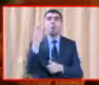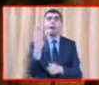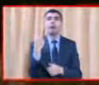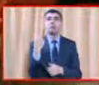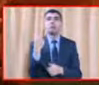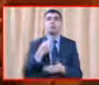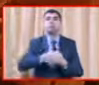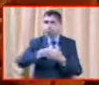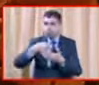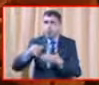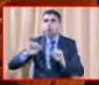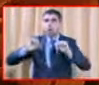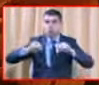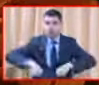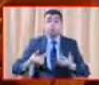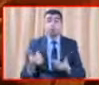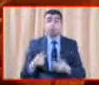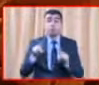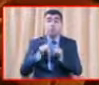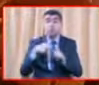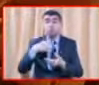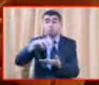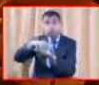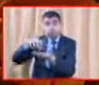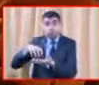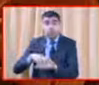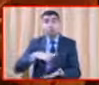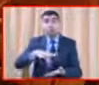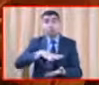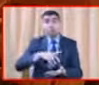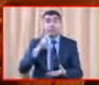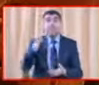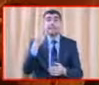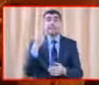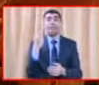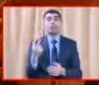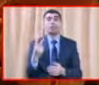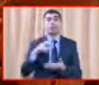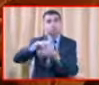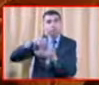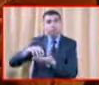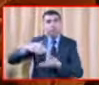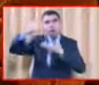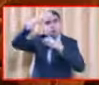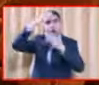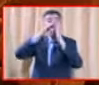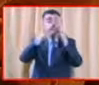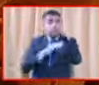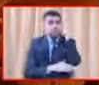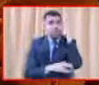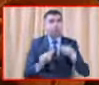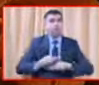مؤشر اخر، انه 12 اقليم تتركز فيها 84% ديال هاد الطلبات. العمليه